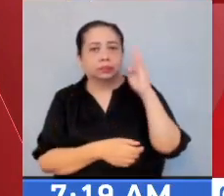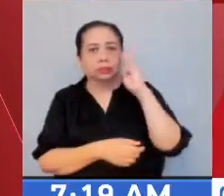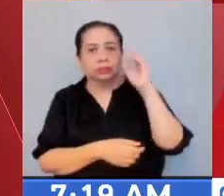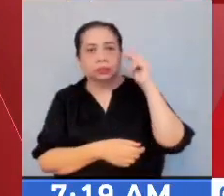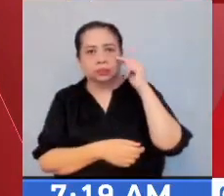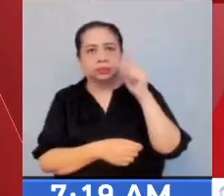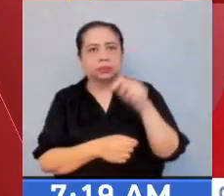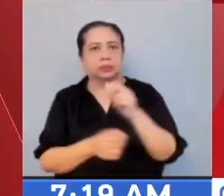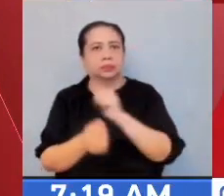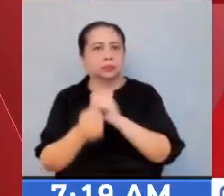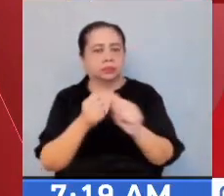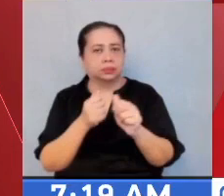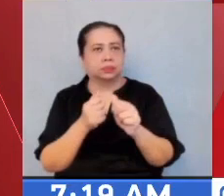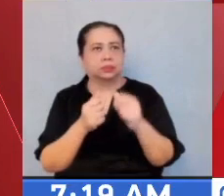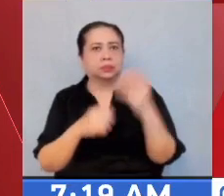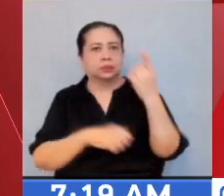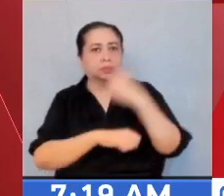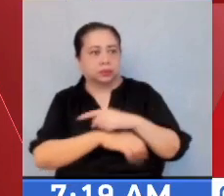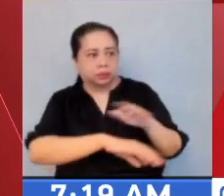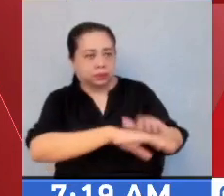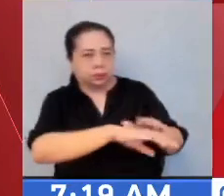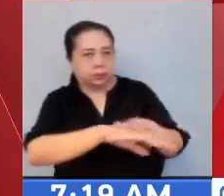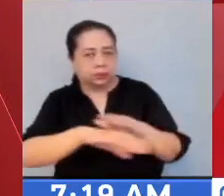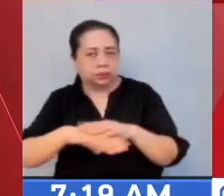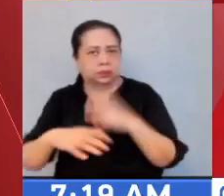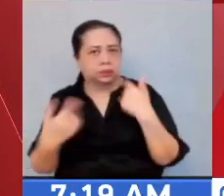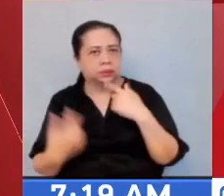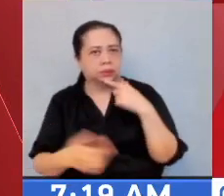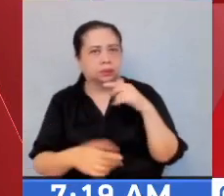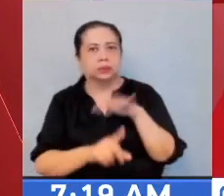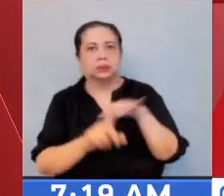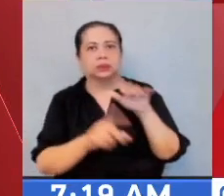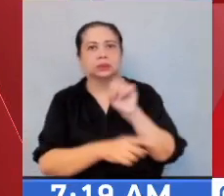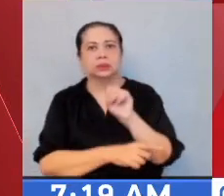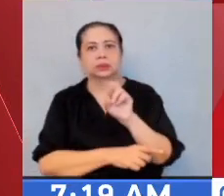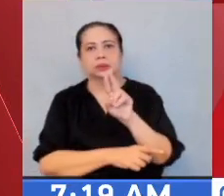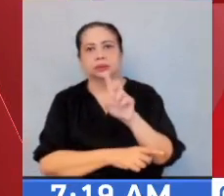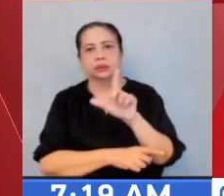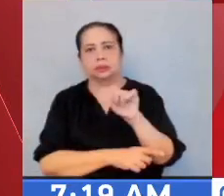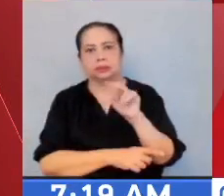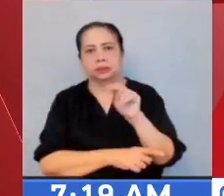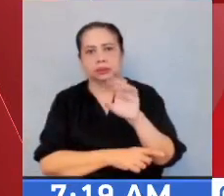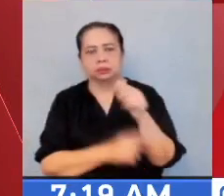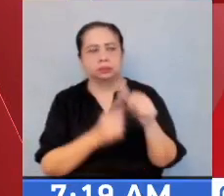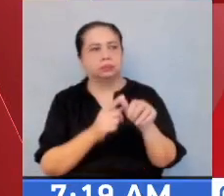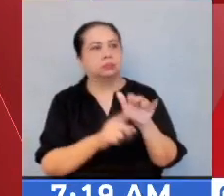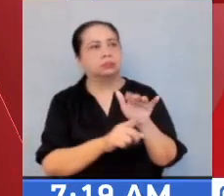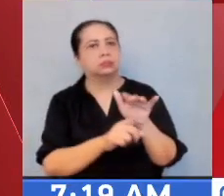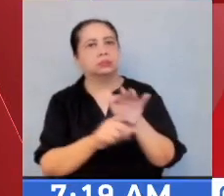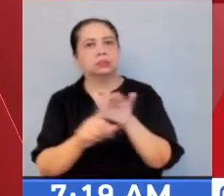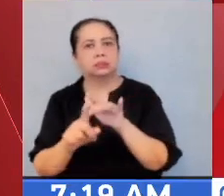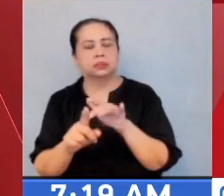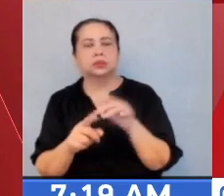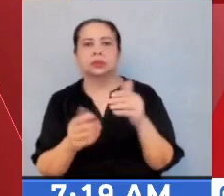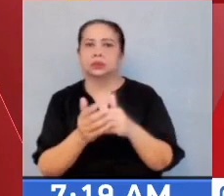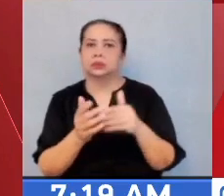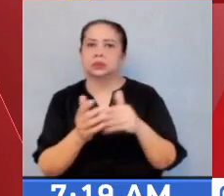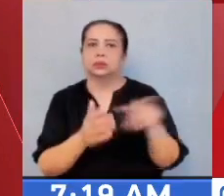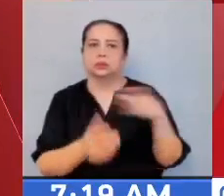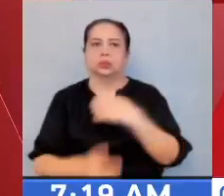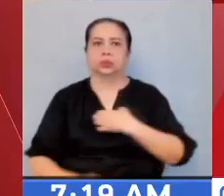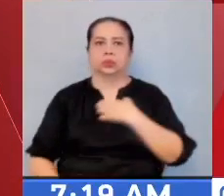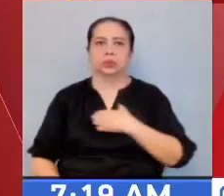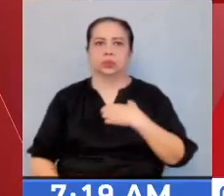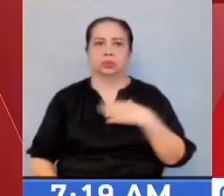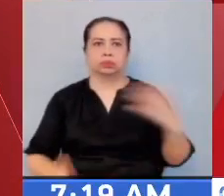ilang araw nilang dinaan surveillance yung area dahil nga sa mga reklamo na kanilang nakakalap. Oo, so ibig